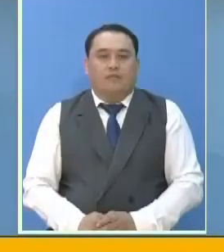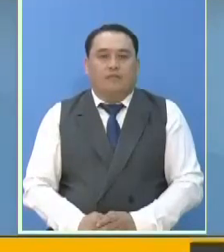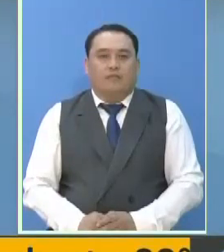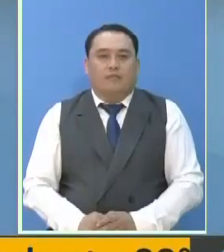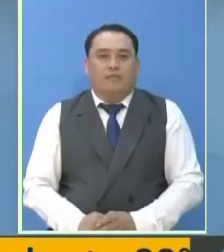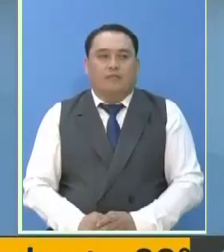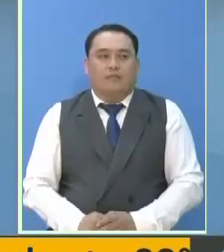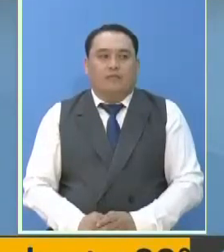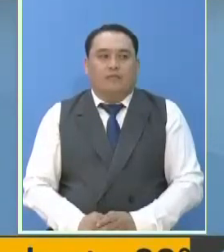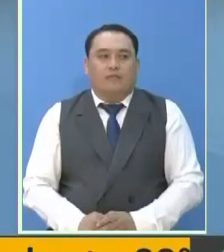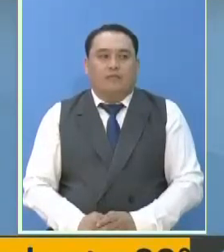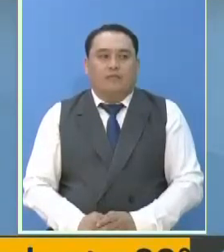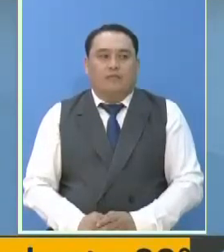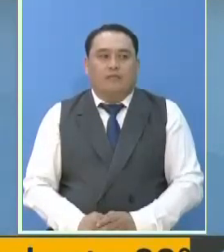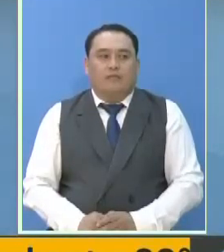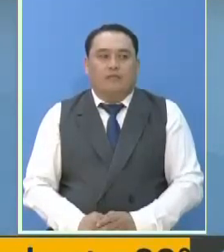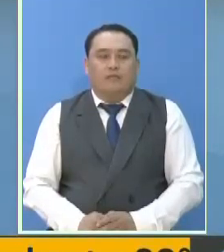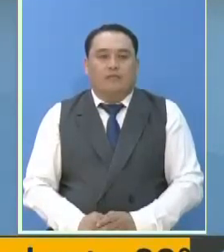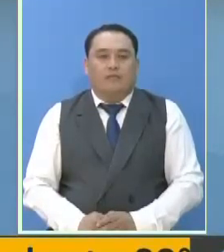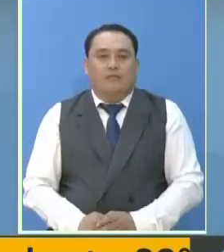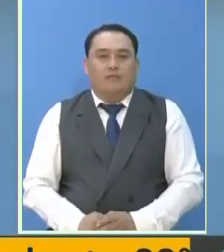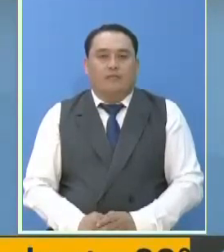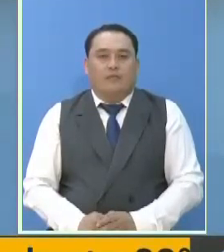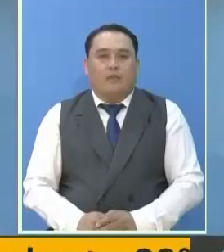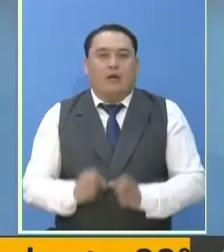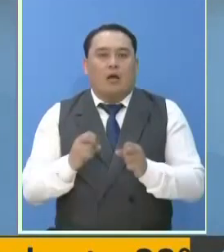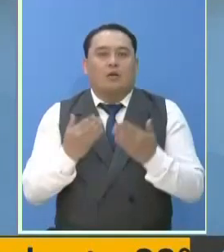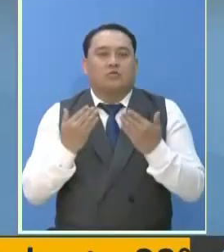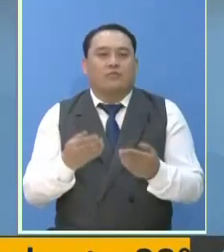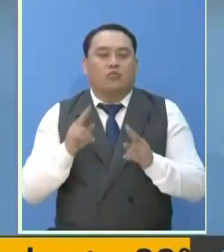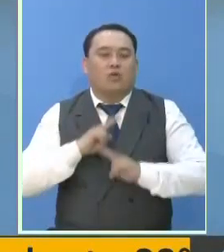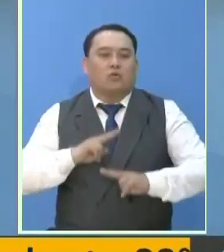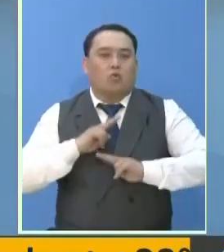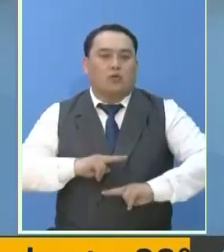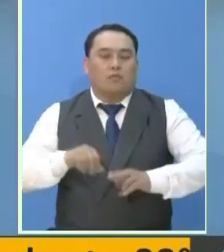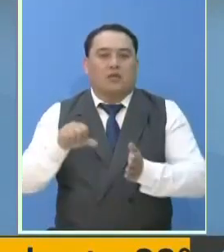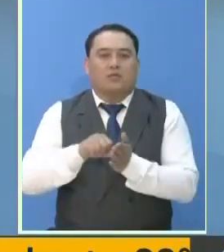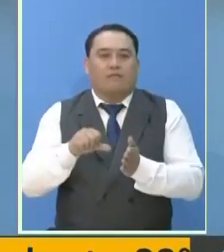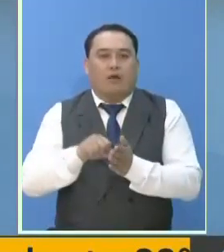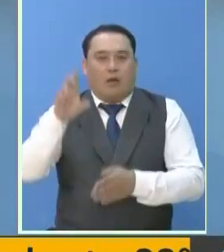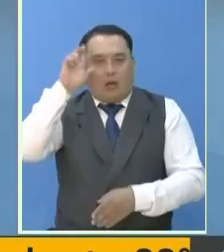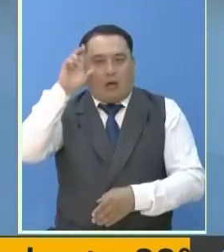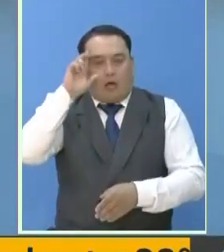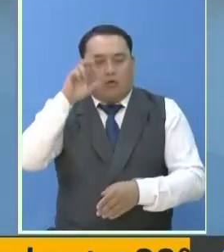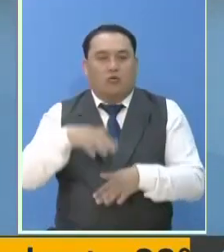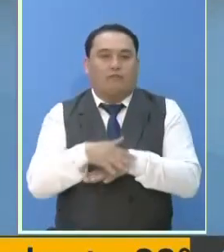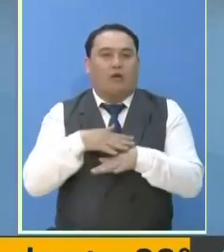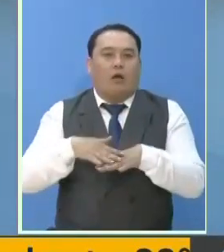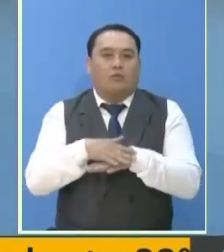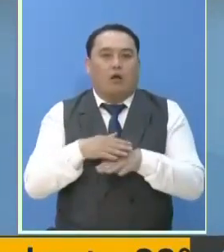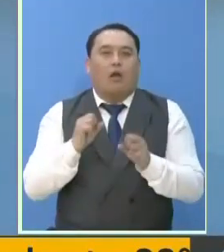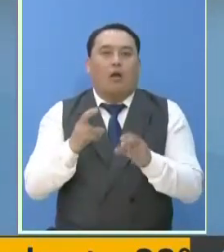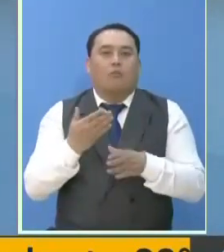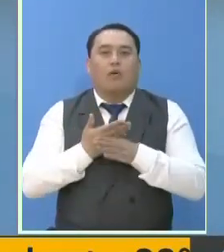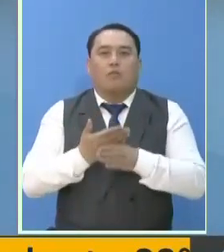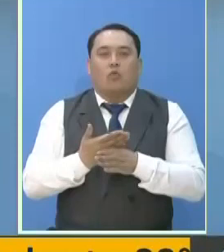простых гражданах нашей страны, скажите, пожалуйста, как вы сегодня взаимодействуете с представителями гражданского сектора? Как они помогают